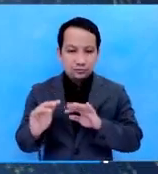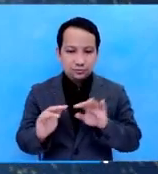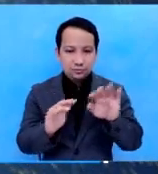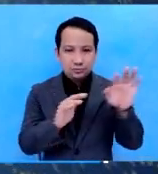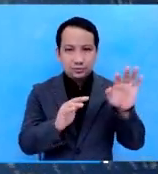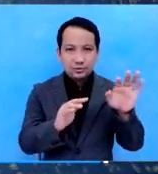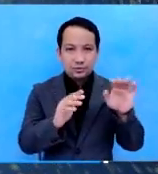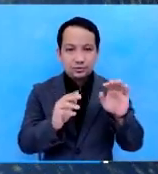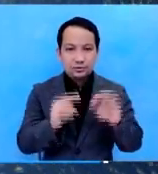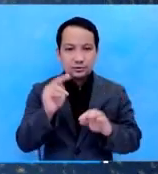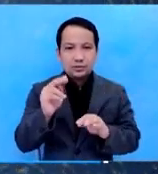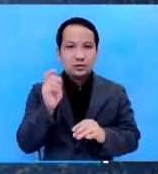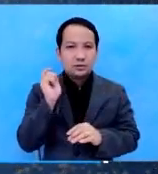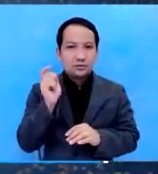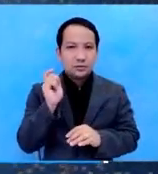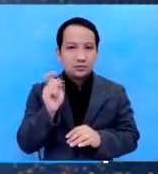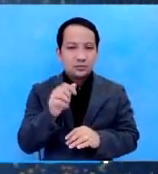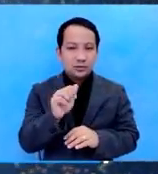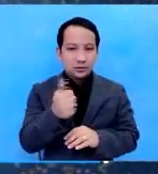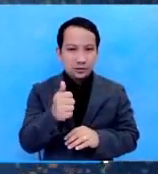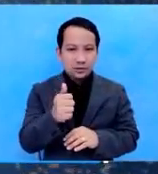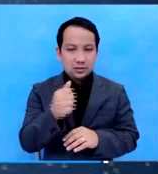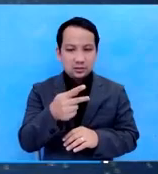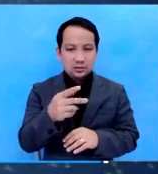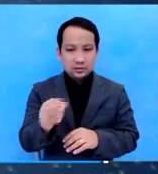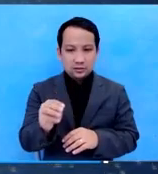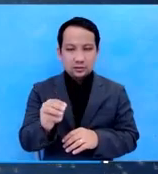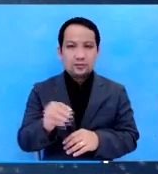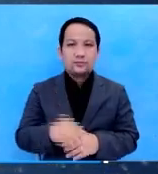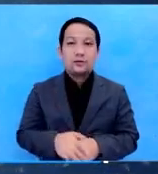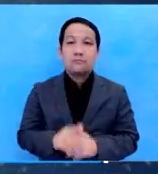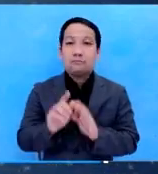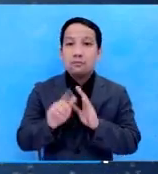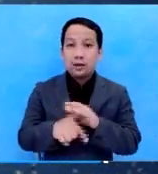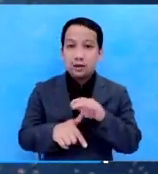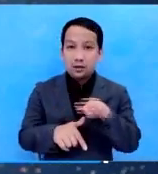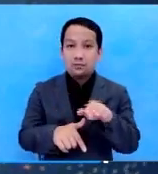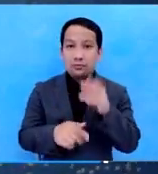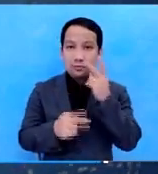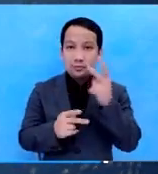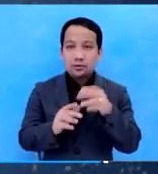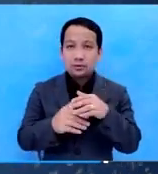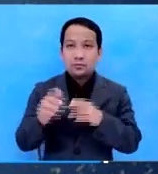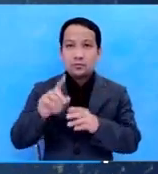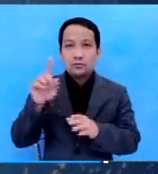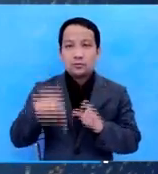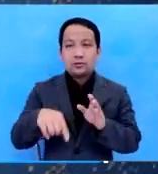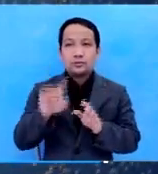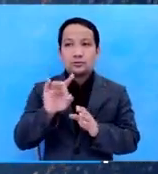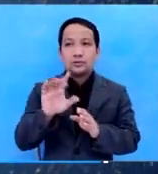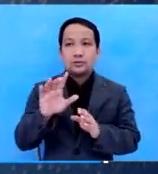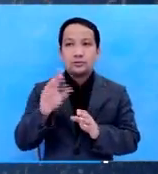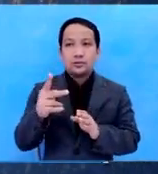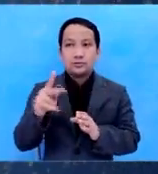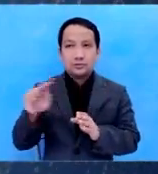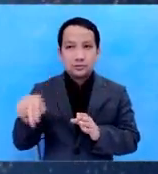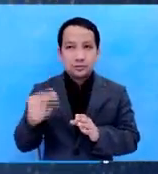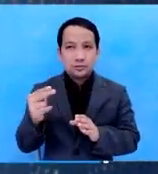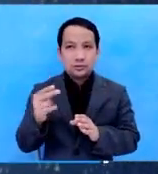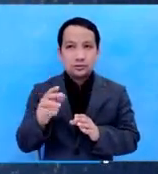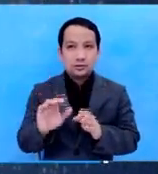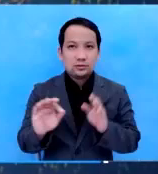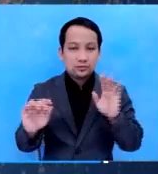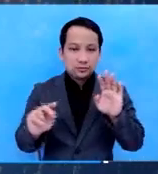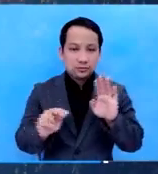pakanluran sa bilis na 10 kilometers per hour. Mamayang hapon, ito ay nasa layong 1,085 kilometers sa may silangan ng Northern